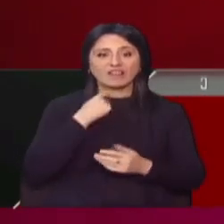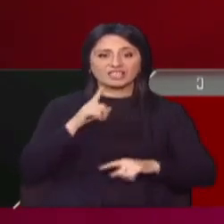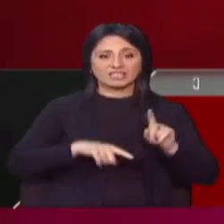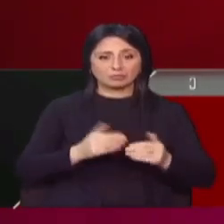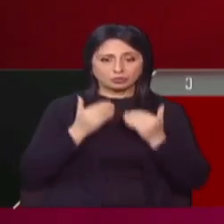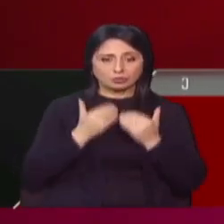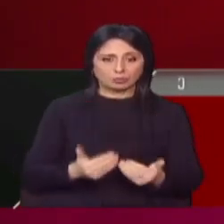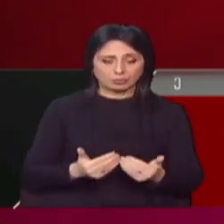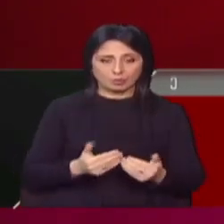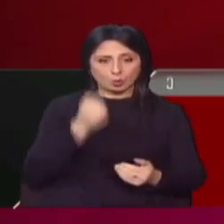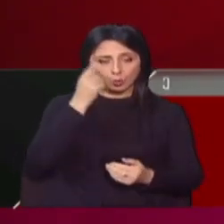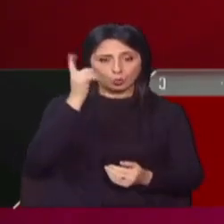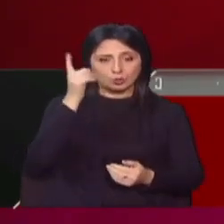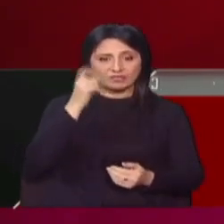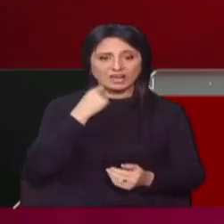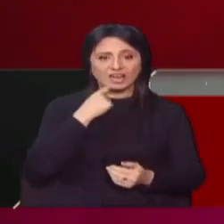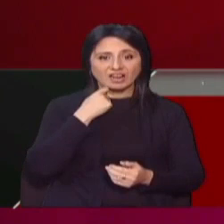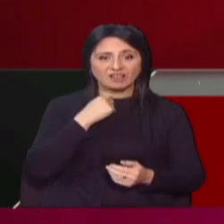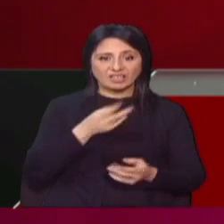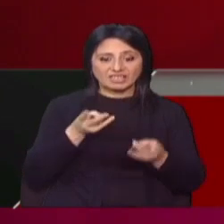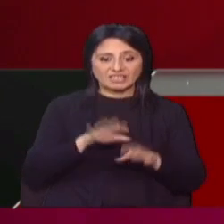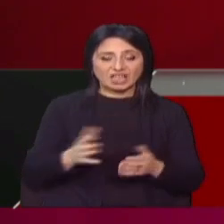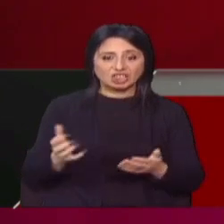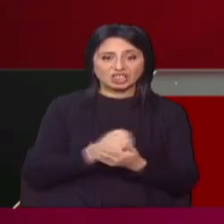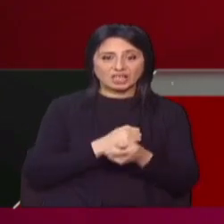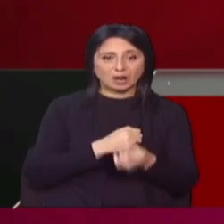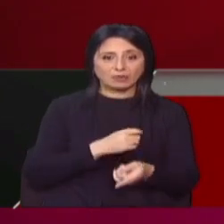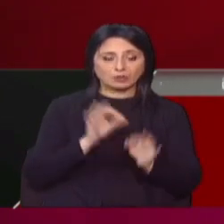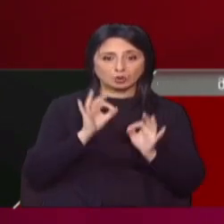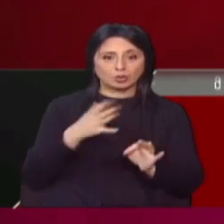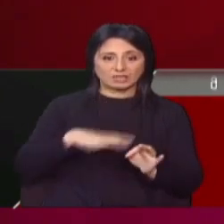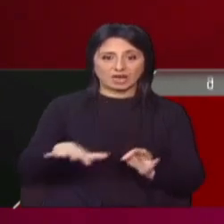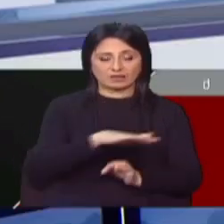სამშობლო და უძველესი ღვინის ნაშთი არის ნაპოვნი სწორედ საქართველოში.